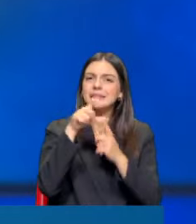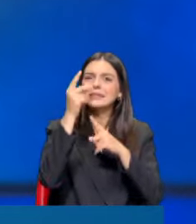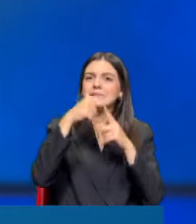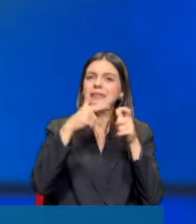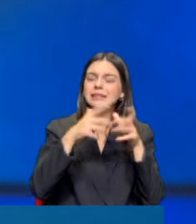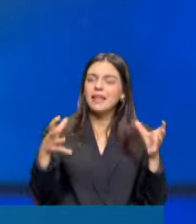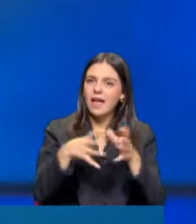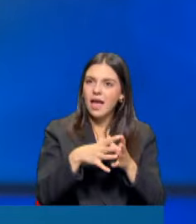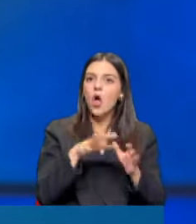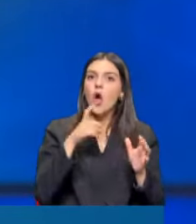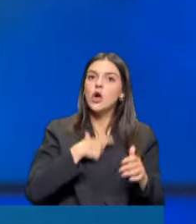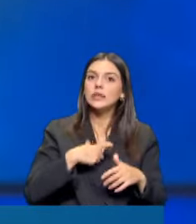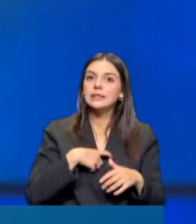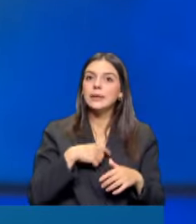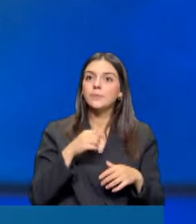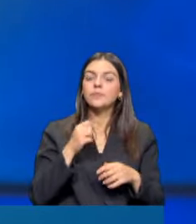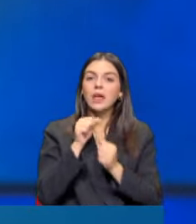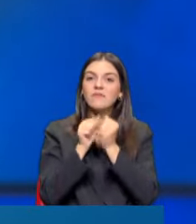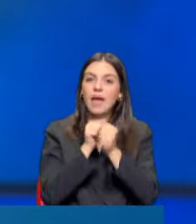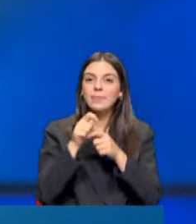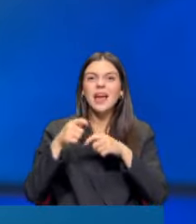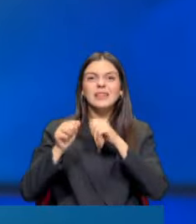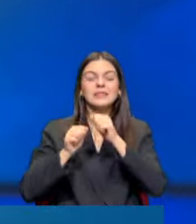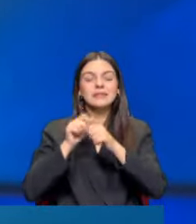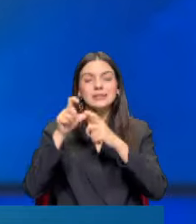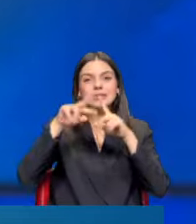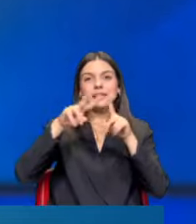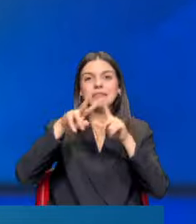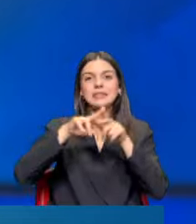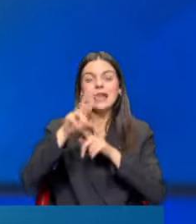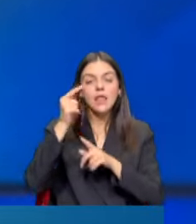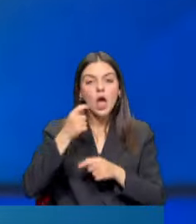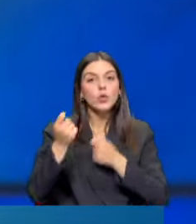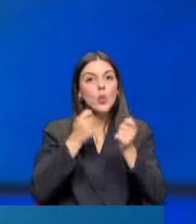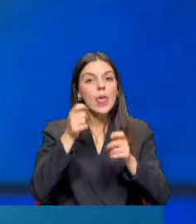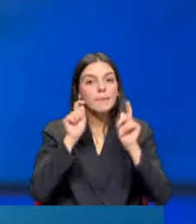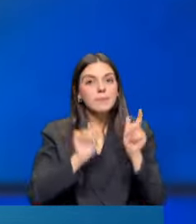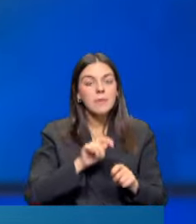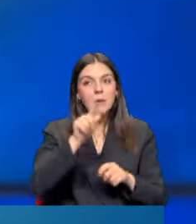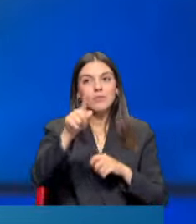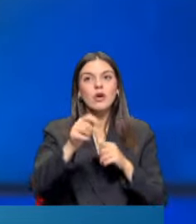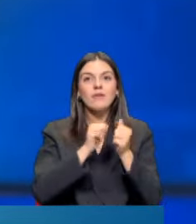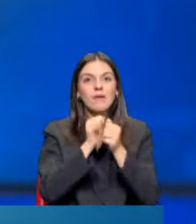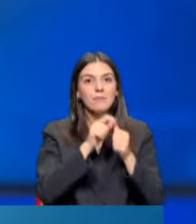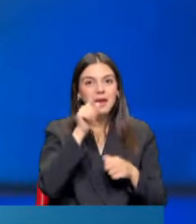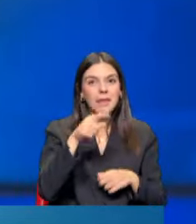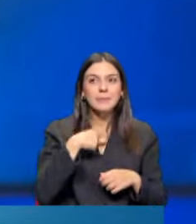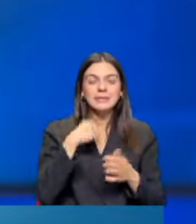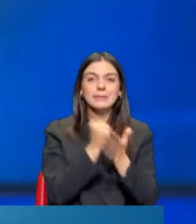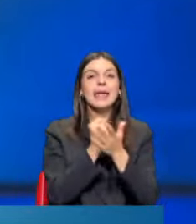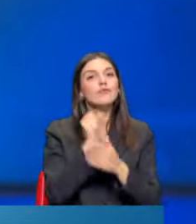özellikle sanayi tarafında hizmet veren, üretim yapan firmalara bu mektubu ileteceğim. Biz